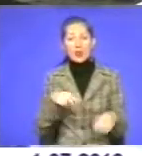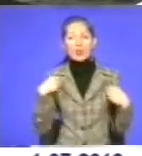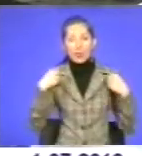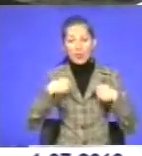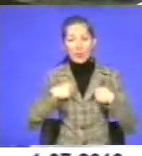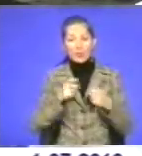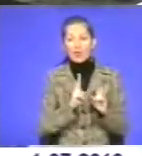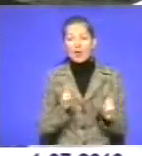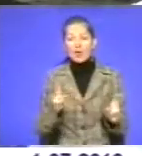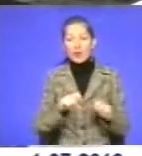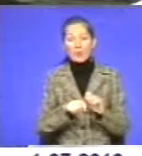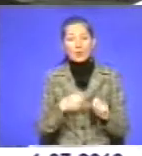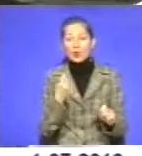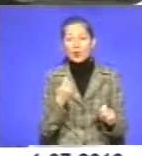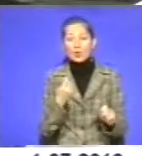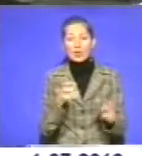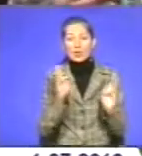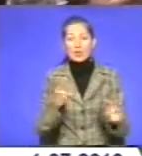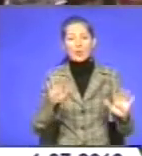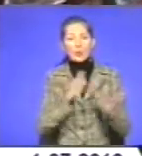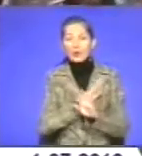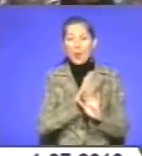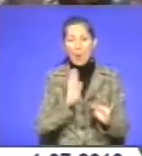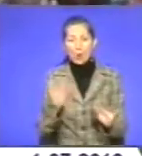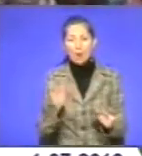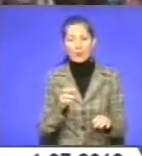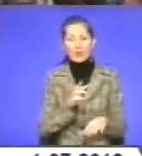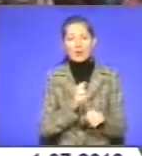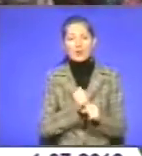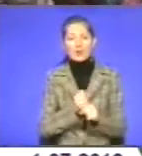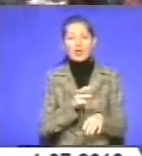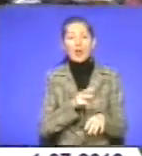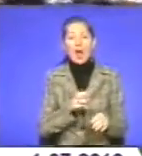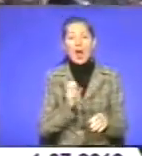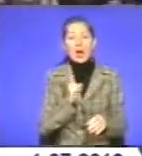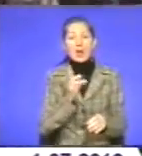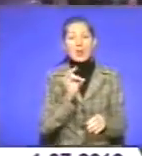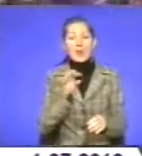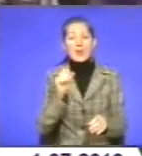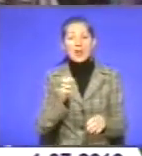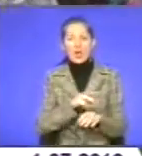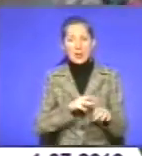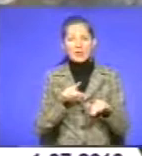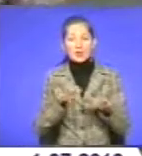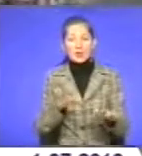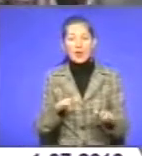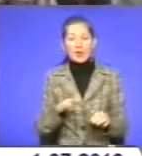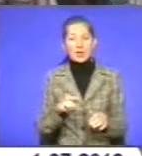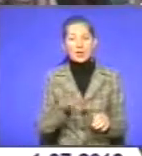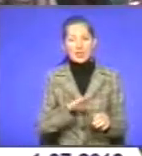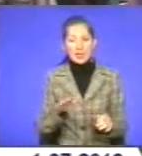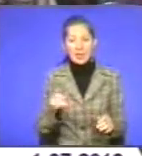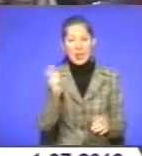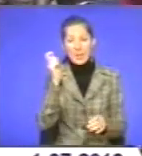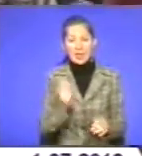правопорушень чи якихось нещасних випадків на тій базі не було. Працівники відділу кримінальної міліції у справах дітей приїхали до школярів із приємними сюрпризами.